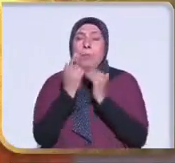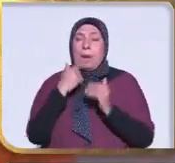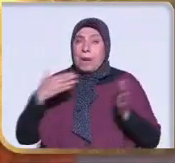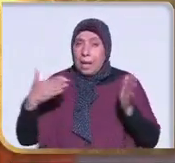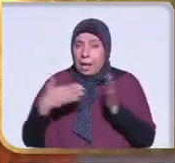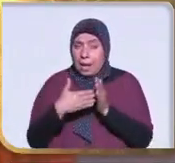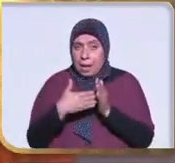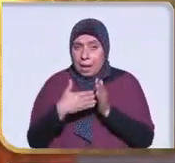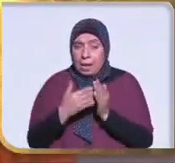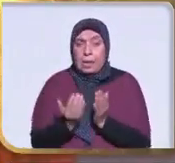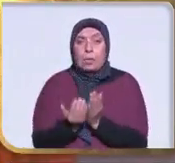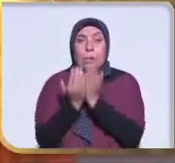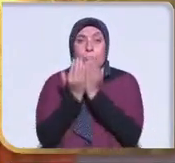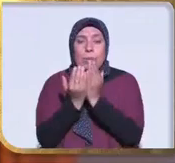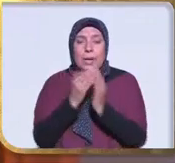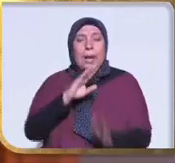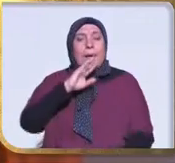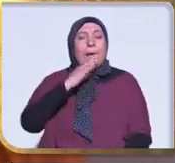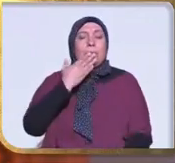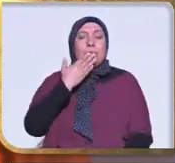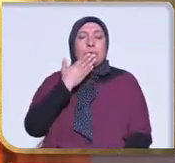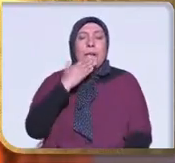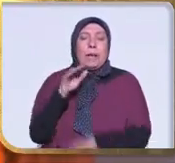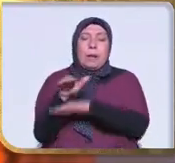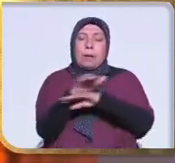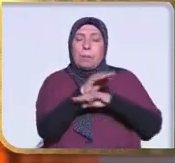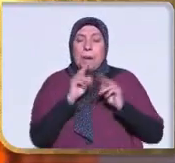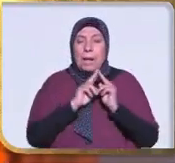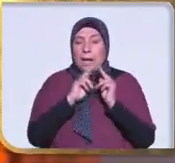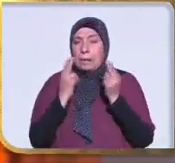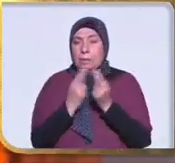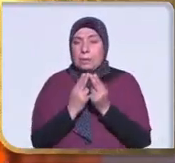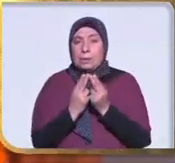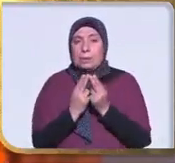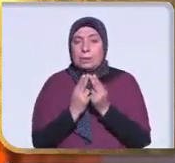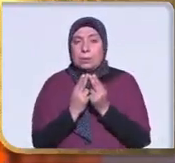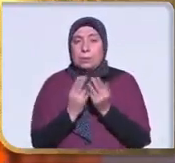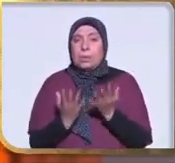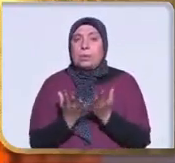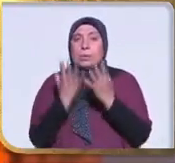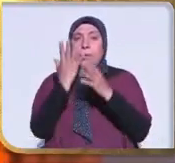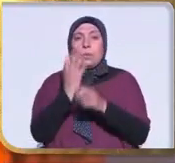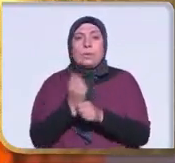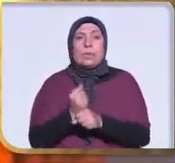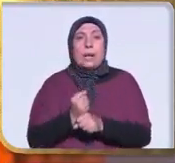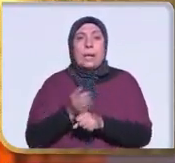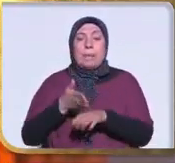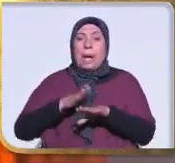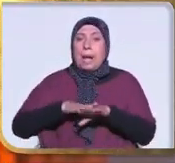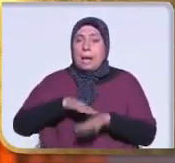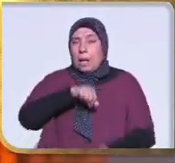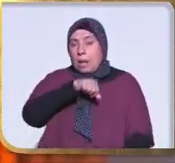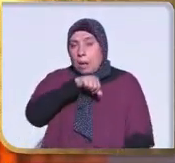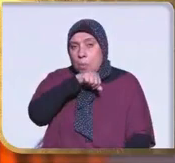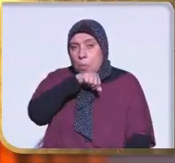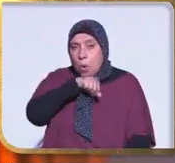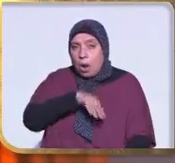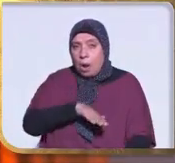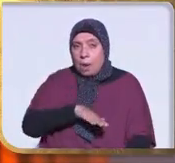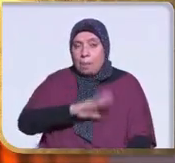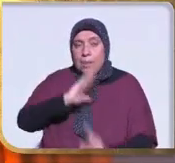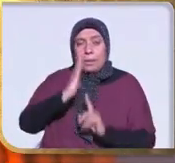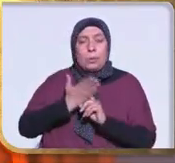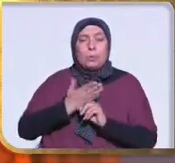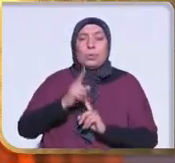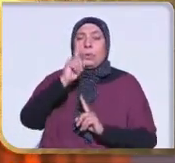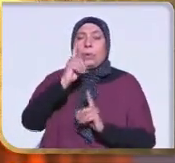دعوانا أن الحمد لله رب العالمين، وصلاة وسلاما عليك يا سيدي يا